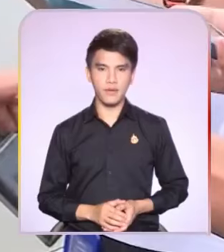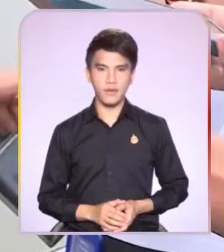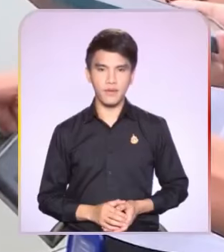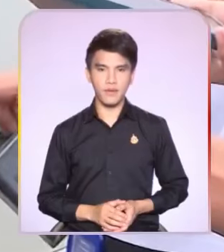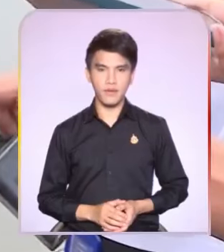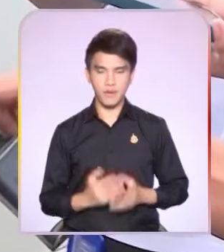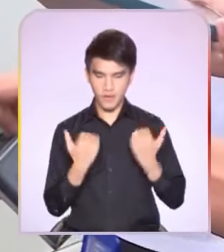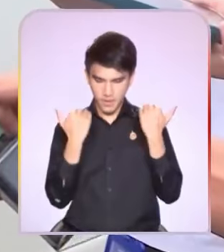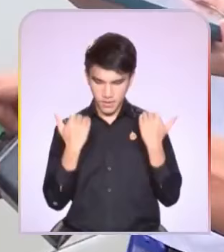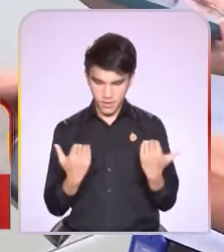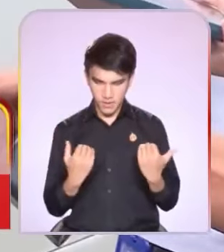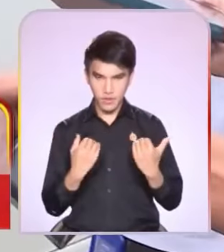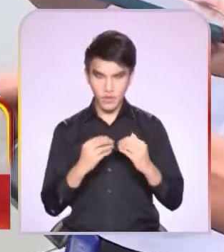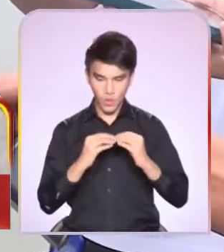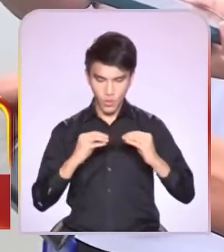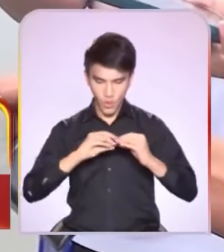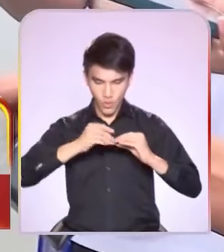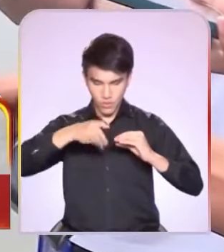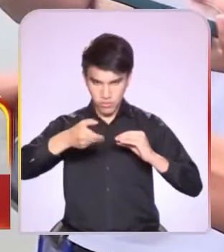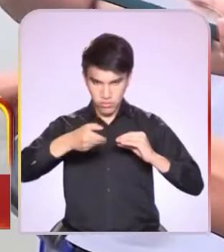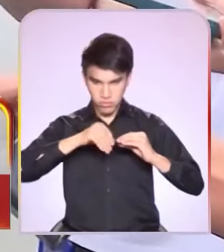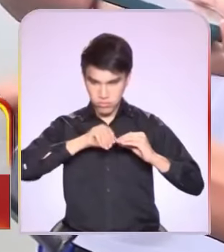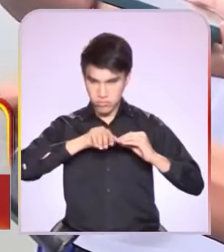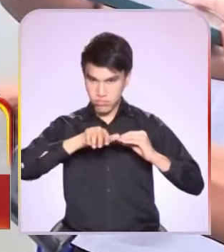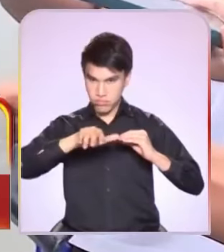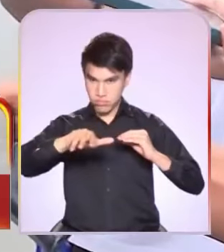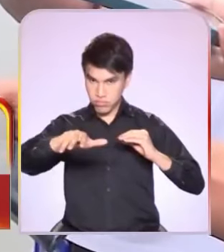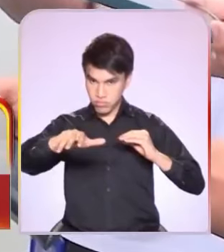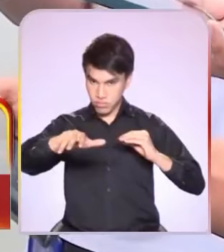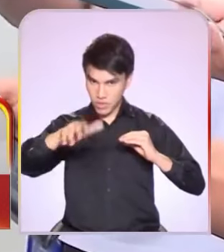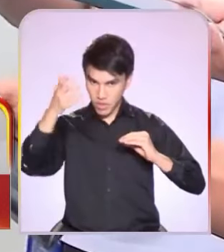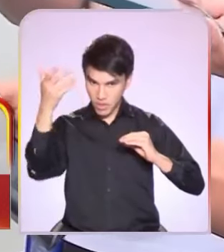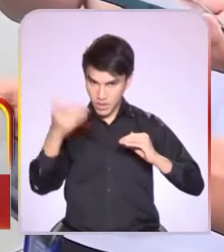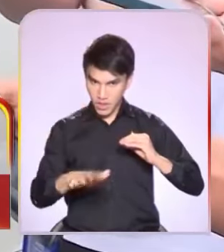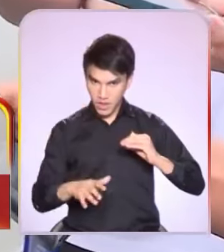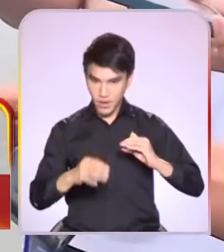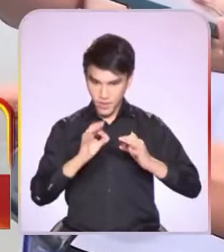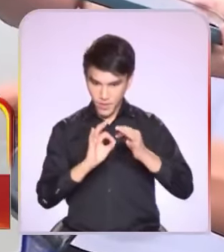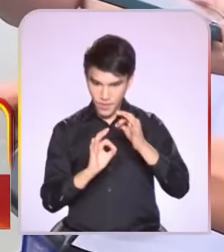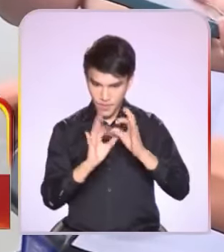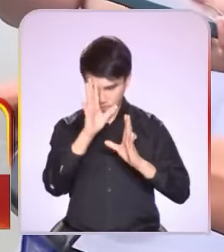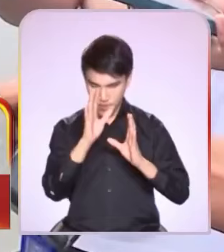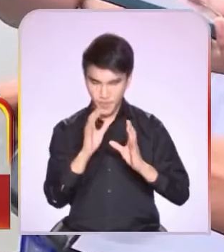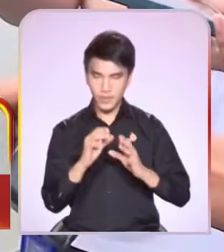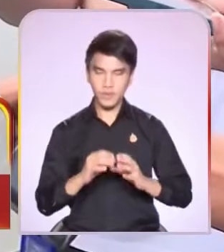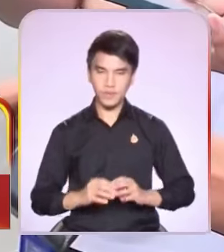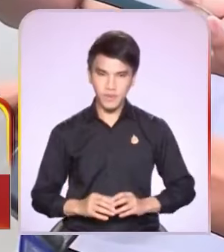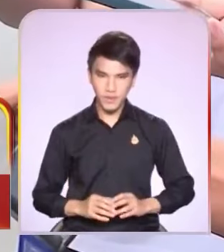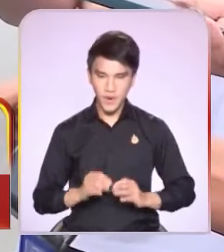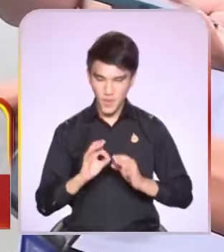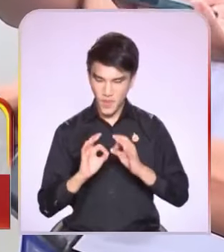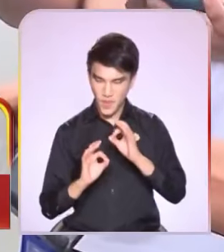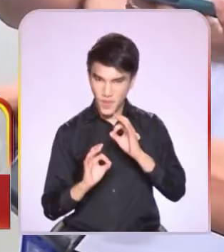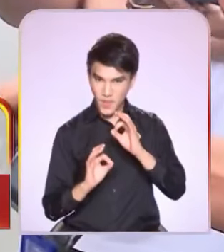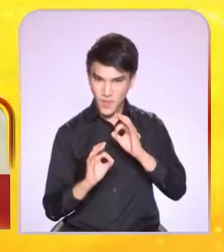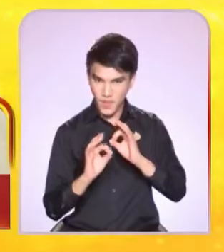เบื้องต้นเนี่ยมันมีท่อแก๊สที่หลุดมันก็แปลว่ามีแก๊สรั่วไหลนะครับส่วนประกายไฟที่จะมาเป็นตัวจุดไฟ